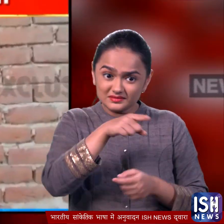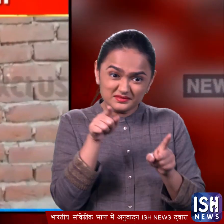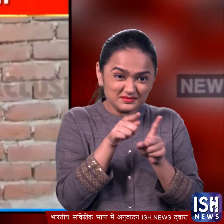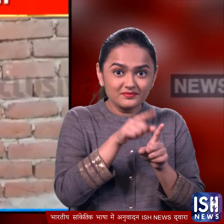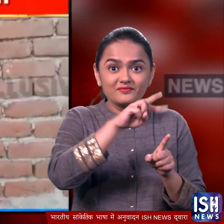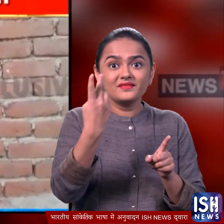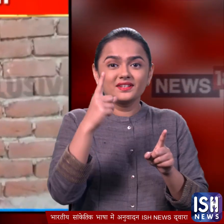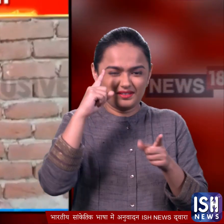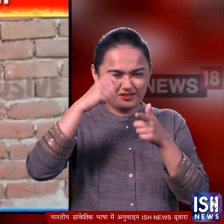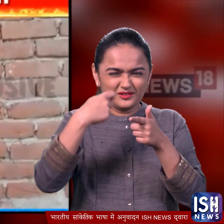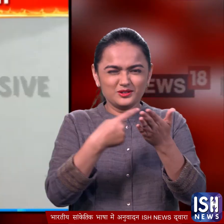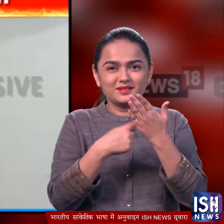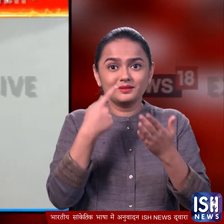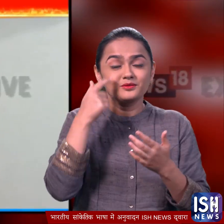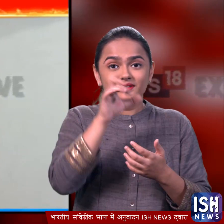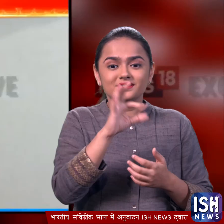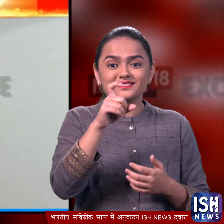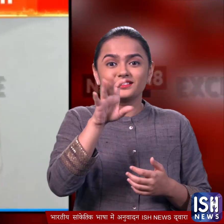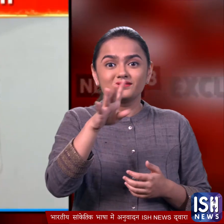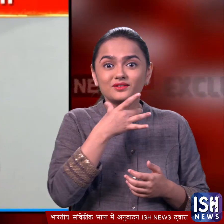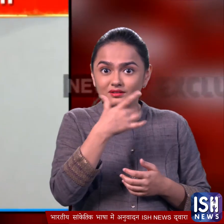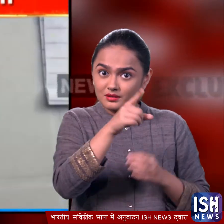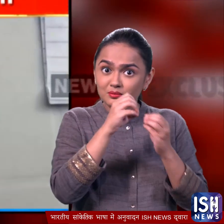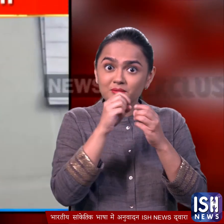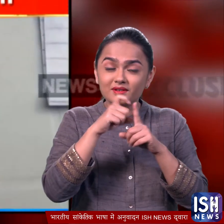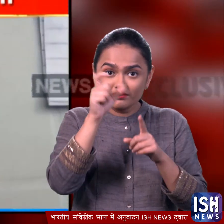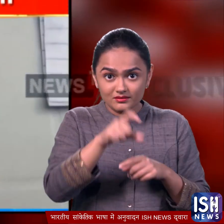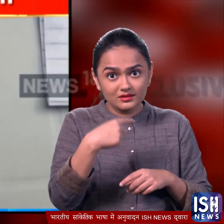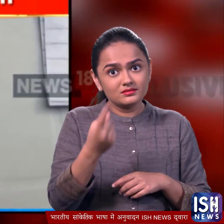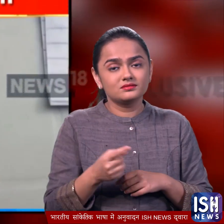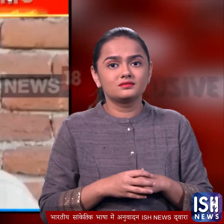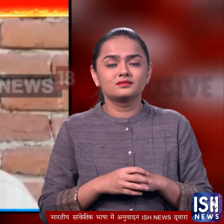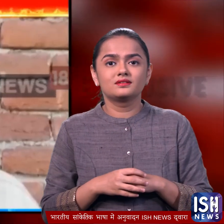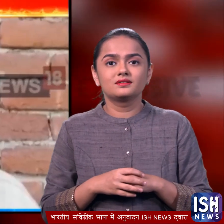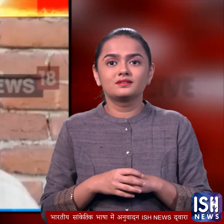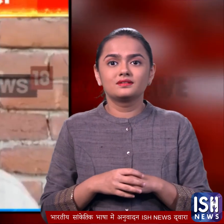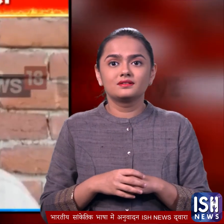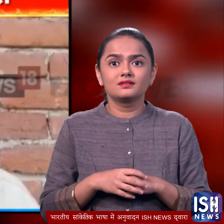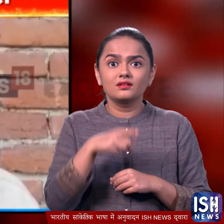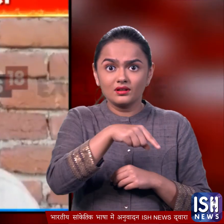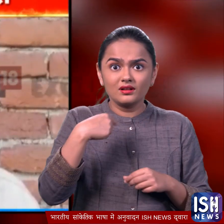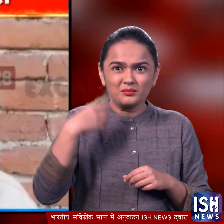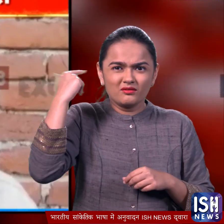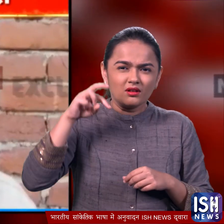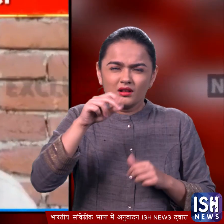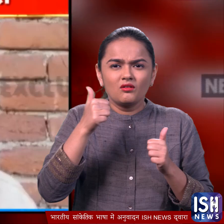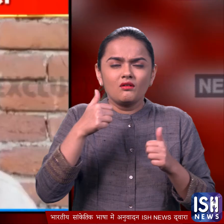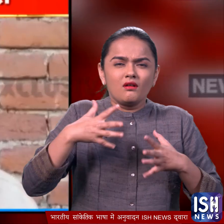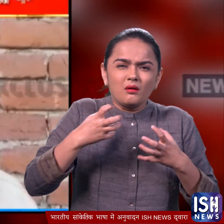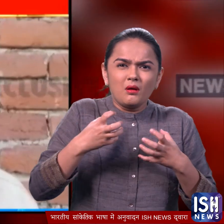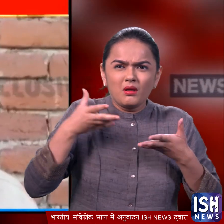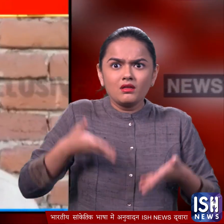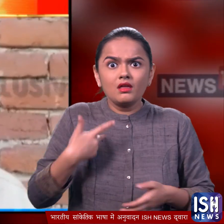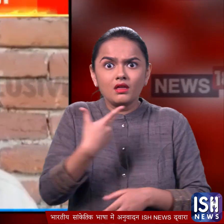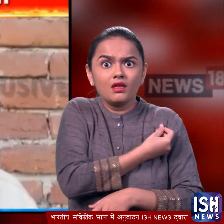यही दावा कुछ दिन पहले सामने आए वीडियो में 84 साल के बुजुर्ग ब्रह्मदेव मंडल ने किया था। मैं चल फिरने में असमर्थ